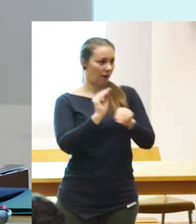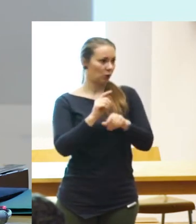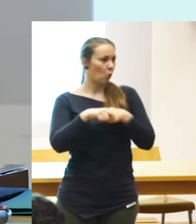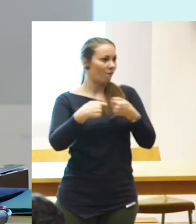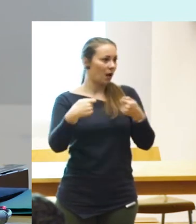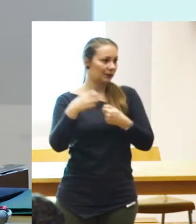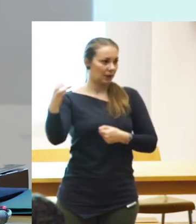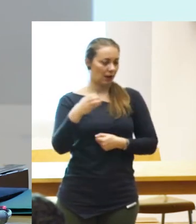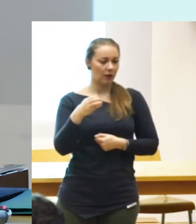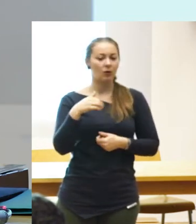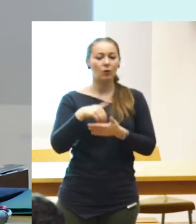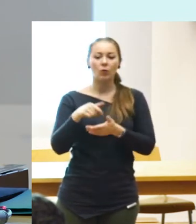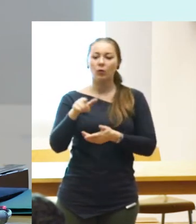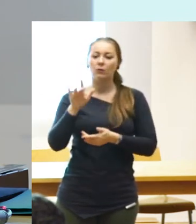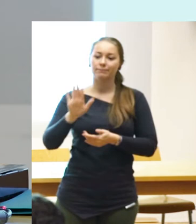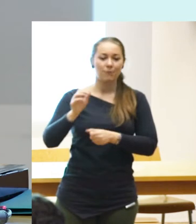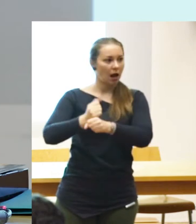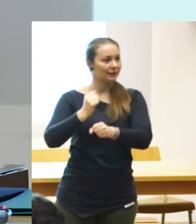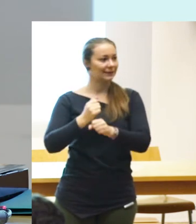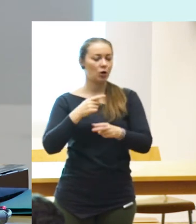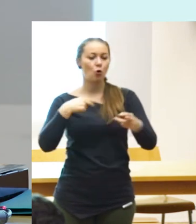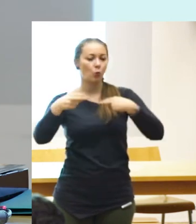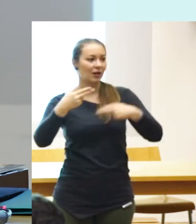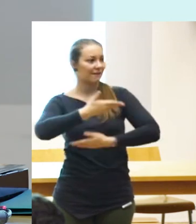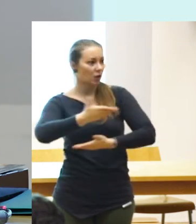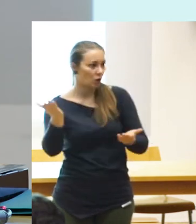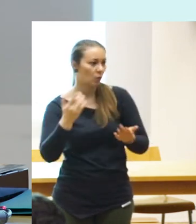edukaci nebo komunikaci s veřejností. A